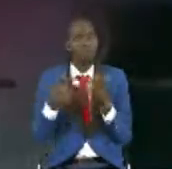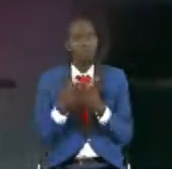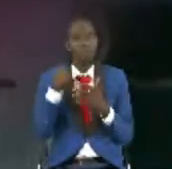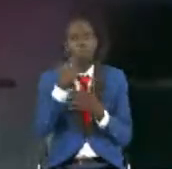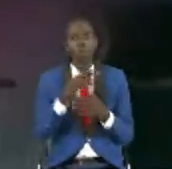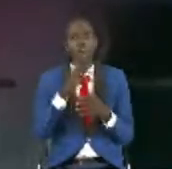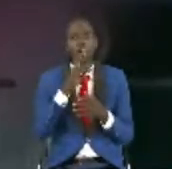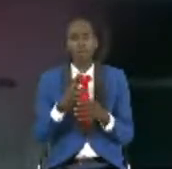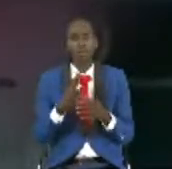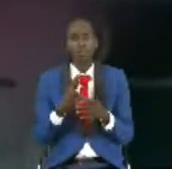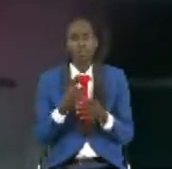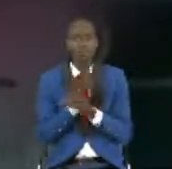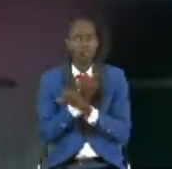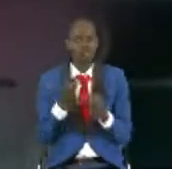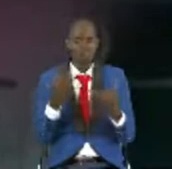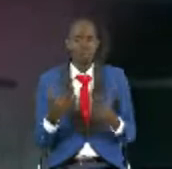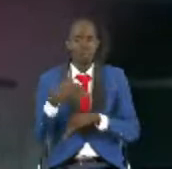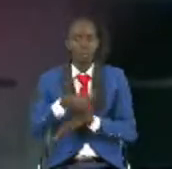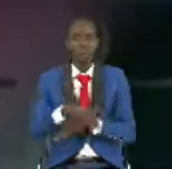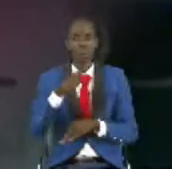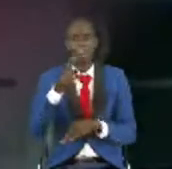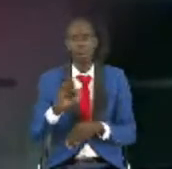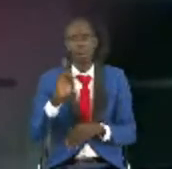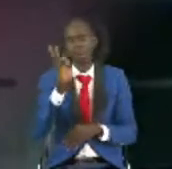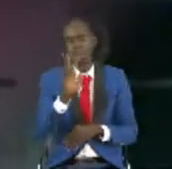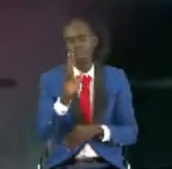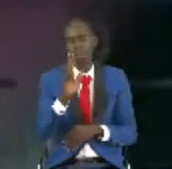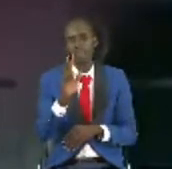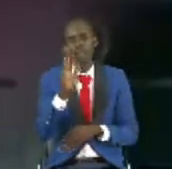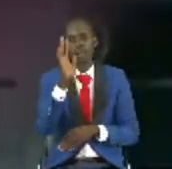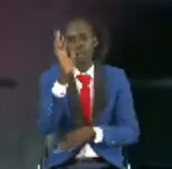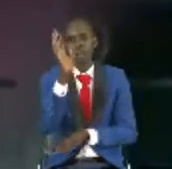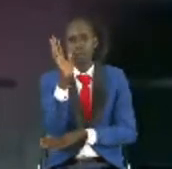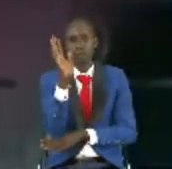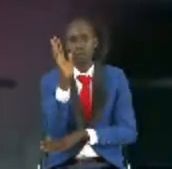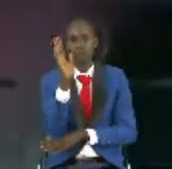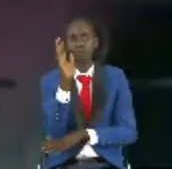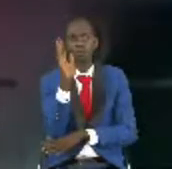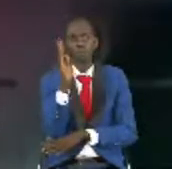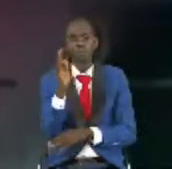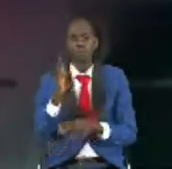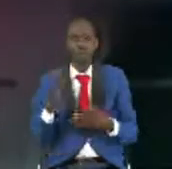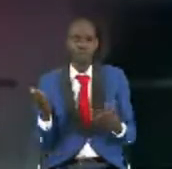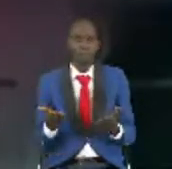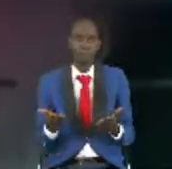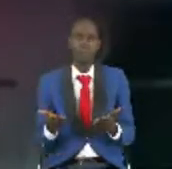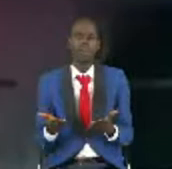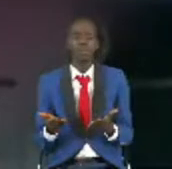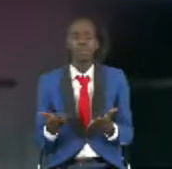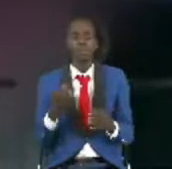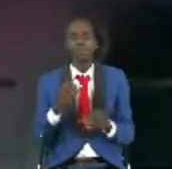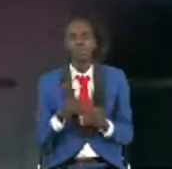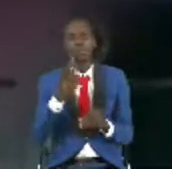il y aura une séance pour ceux qui sont au lieu principal de la croisade,